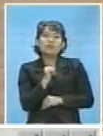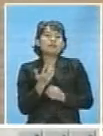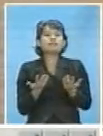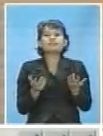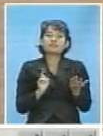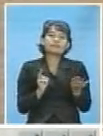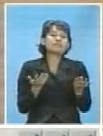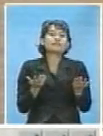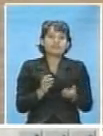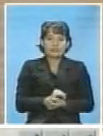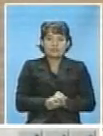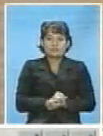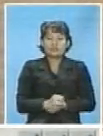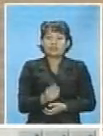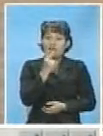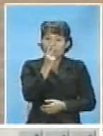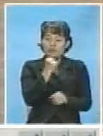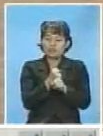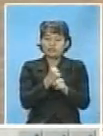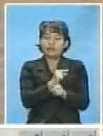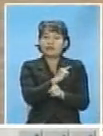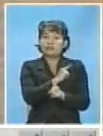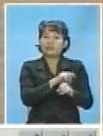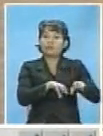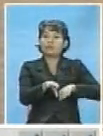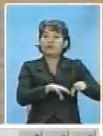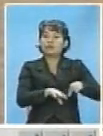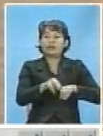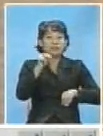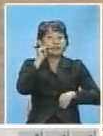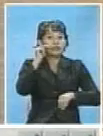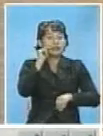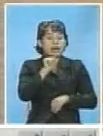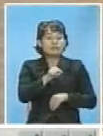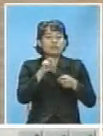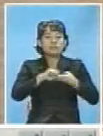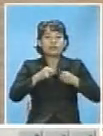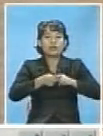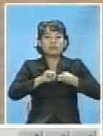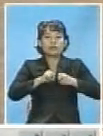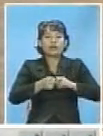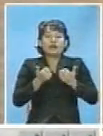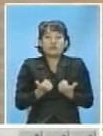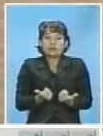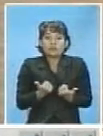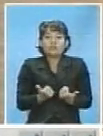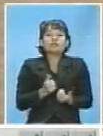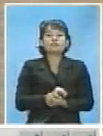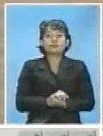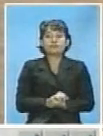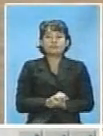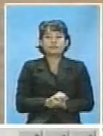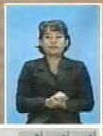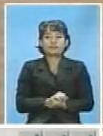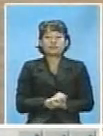ท่านจะสังเกตจากการบริหารจัดการภาวะวิกฤตน้ำท่วมที่เรากำลังเผชิญอยู่ในวันนี้หลากหลาย